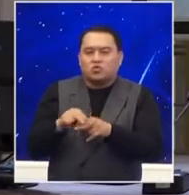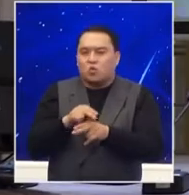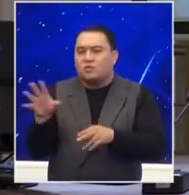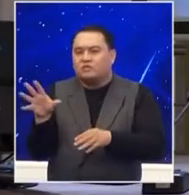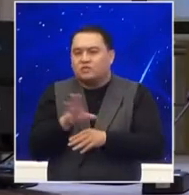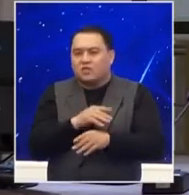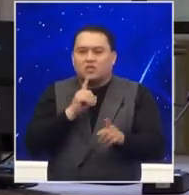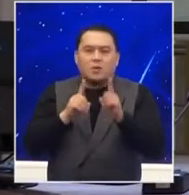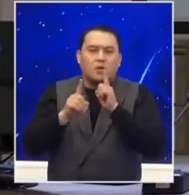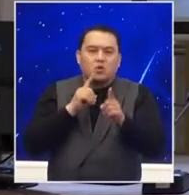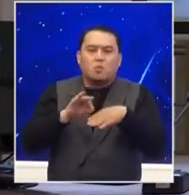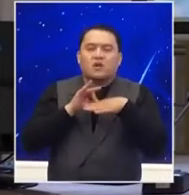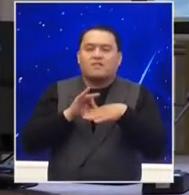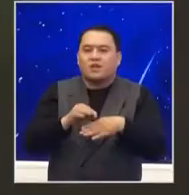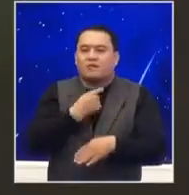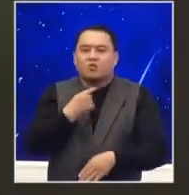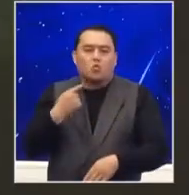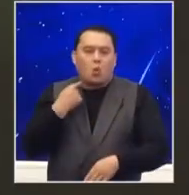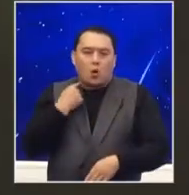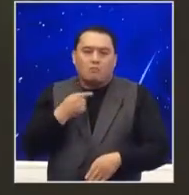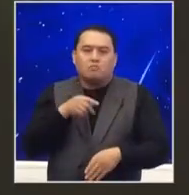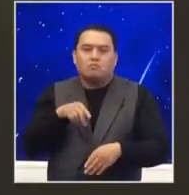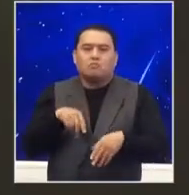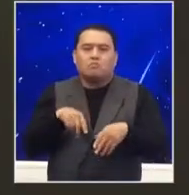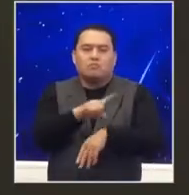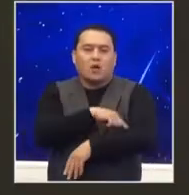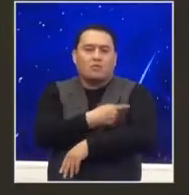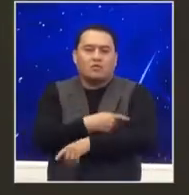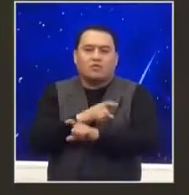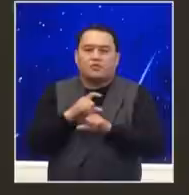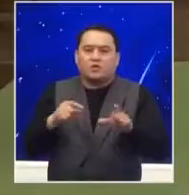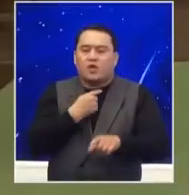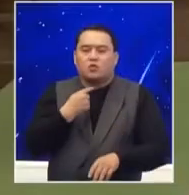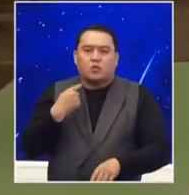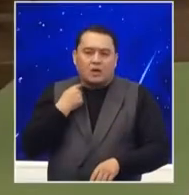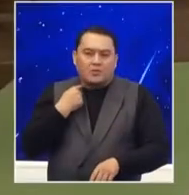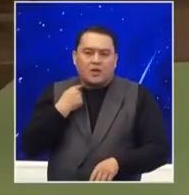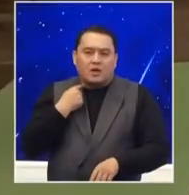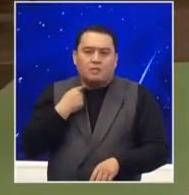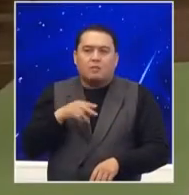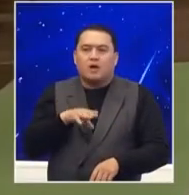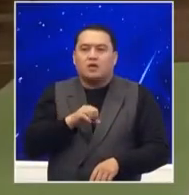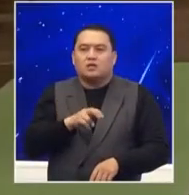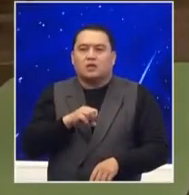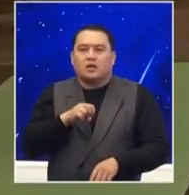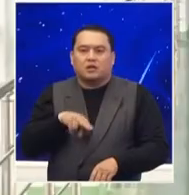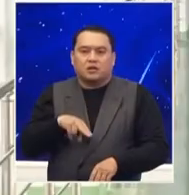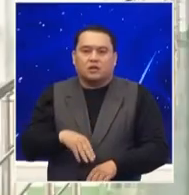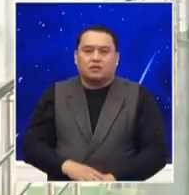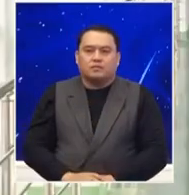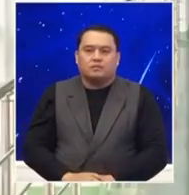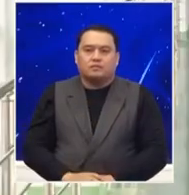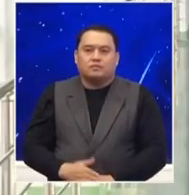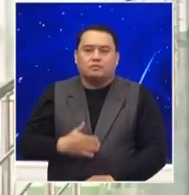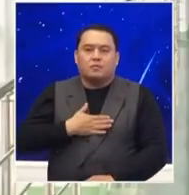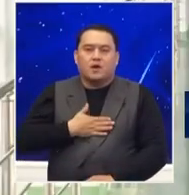практические семинары в многопрофильной больнице Талдыкургана профессором НИИ травматологии и ортопедии Нурсултана Багдатом Балбасыновым. Мы